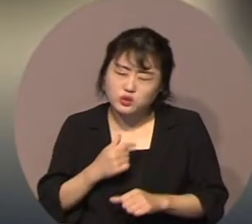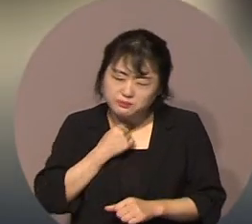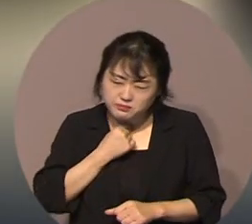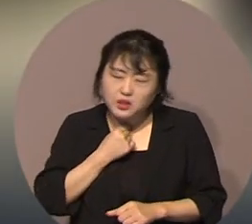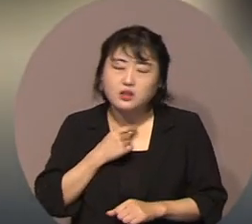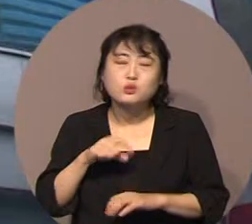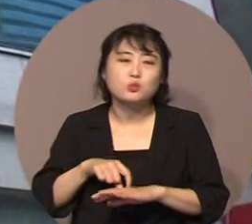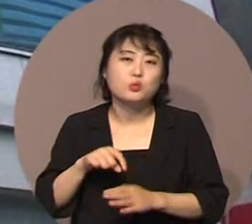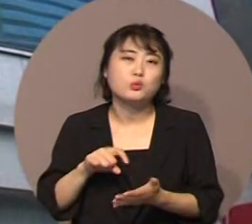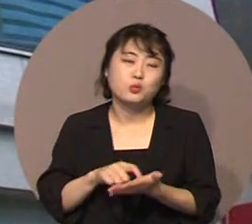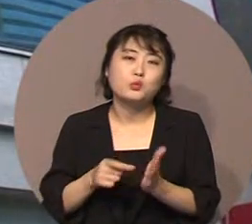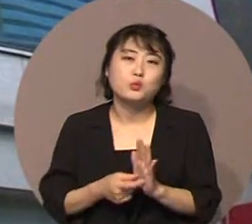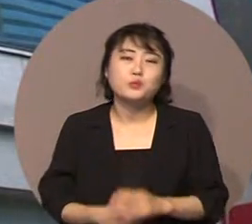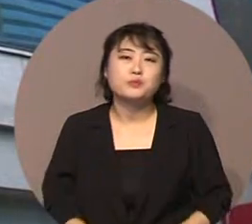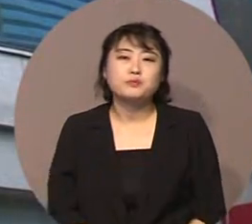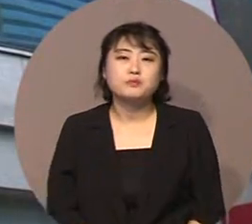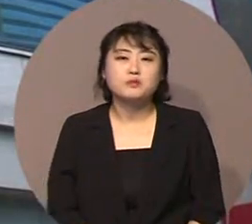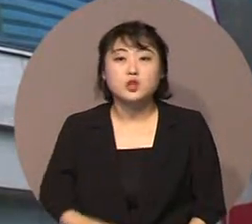죽고 싶다고 생각을